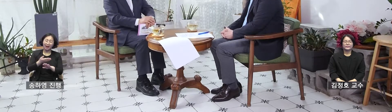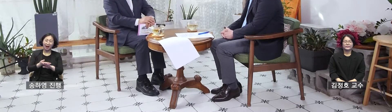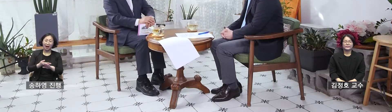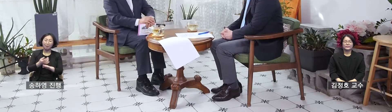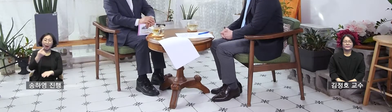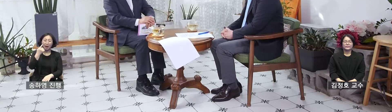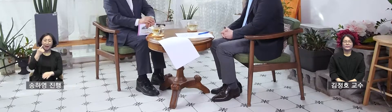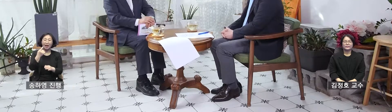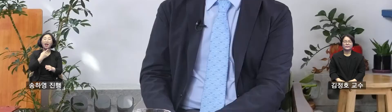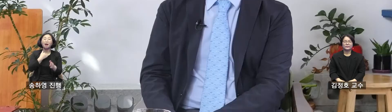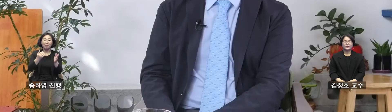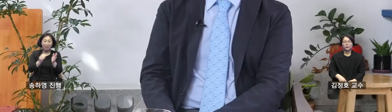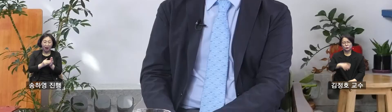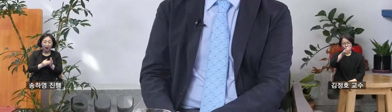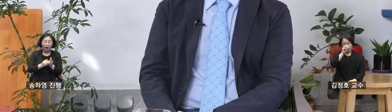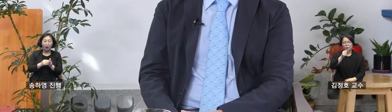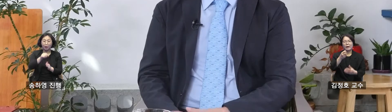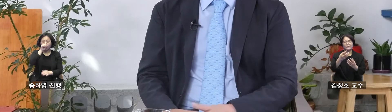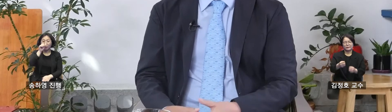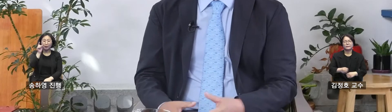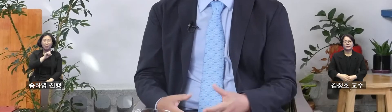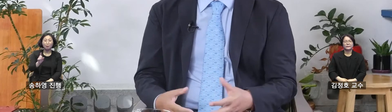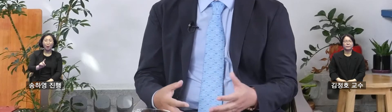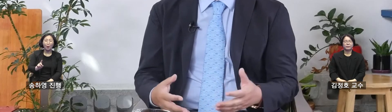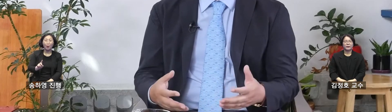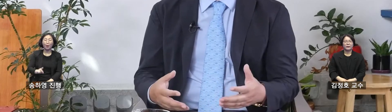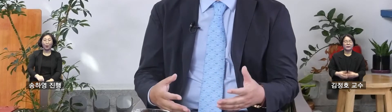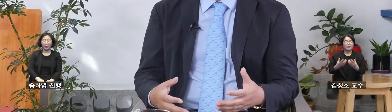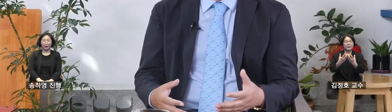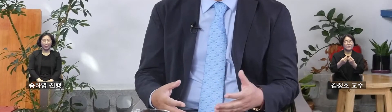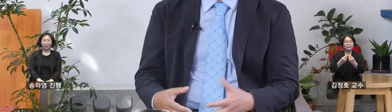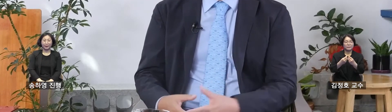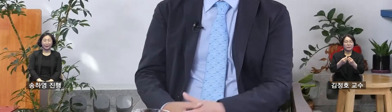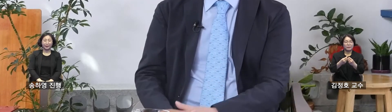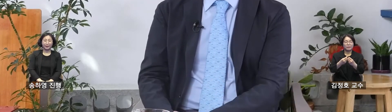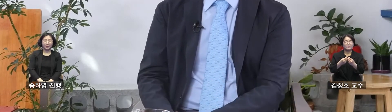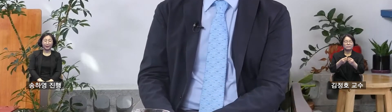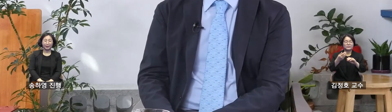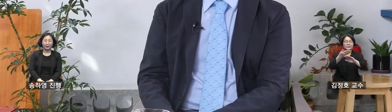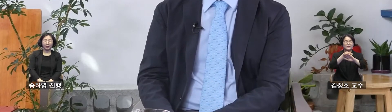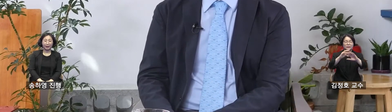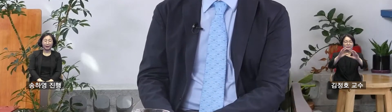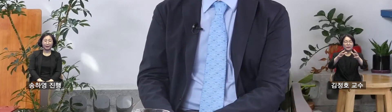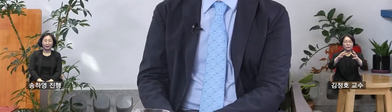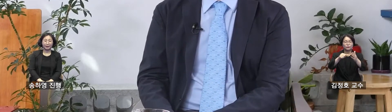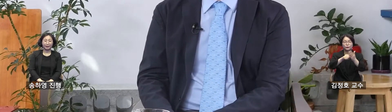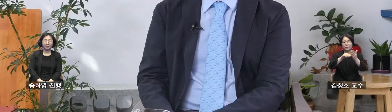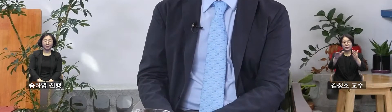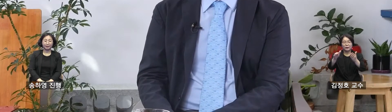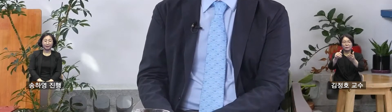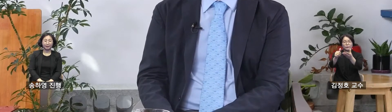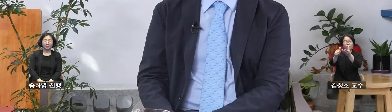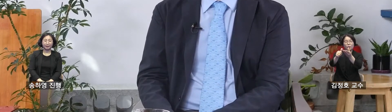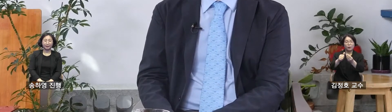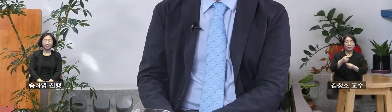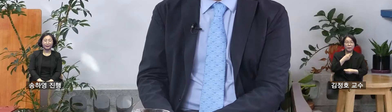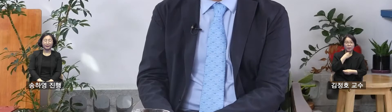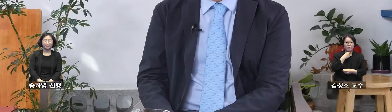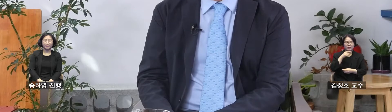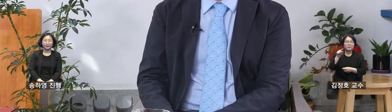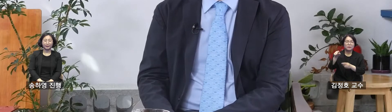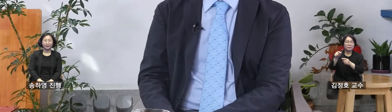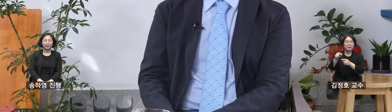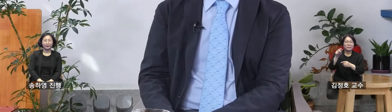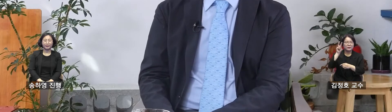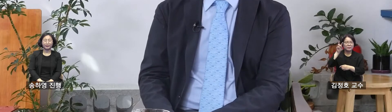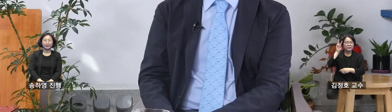있을 것 같아요. 장점이 더 많습니다. 가령 외국의 유명한 한 분을 이제 초빙하려고 하면 그분들이 뭐 2박